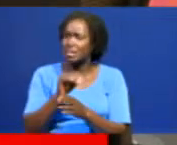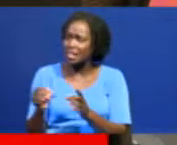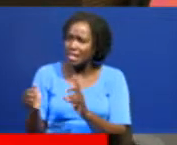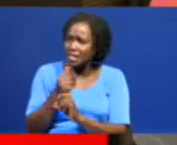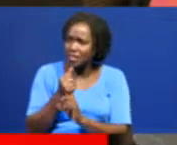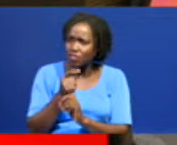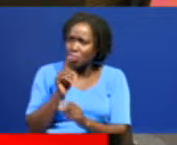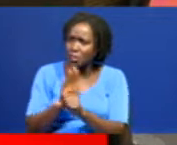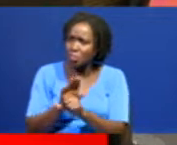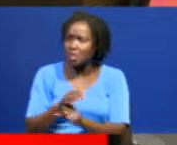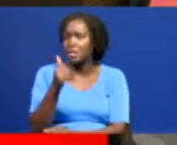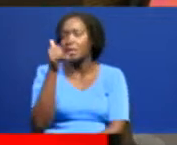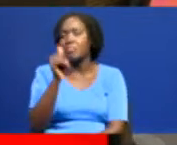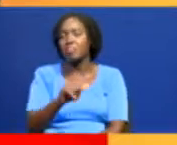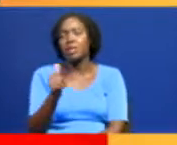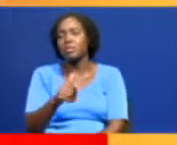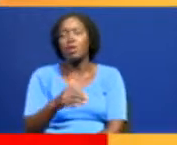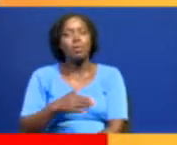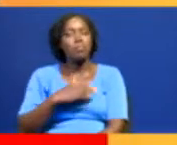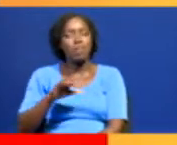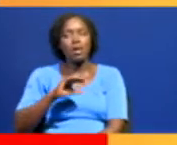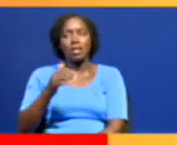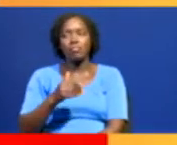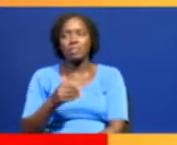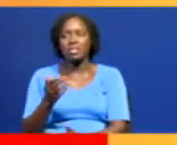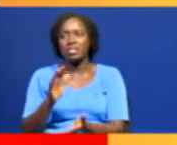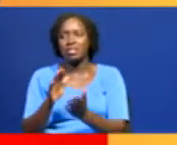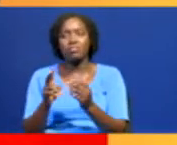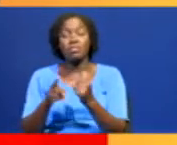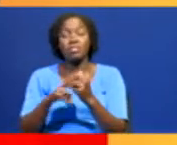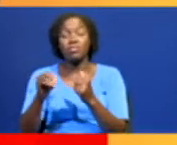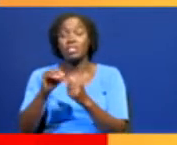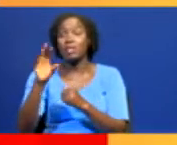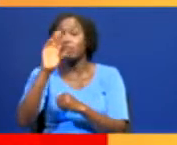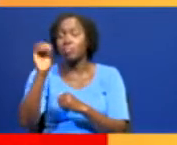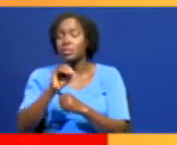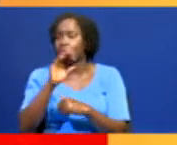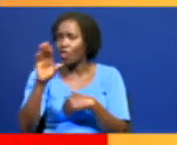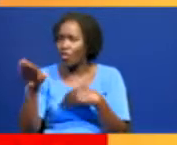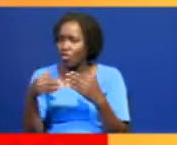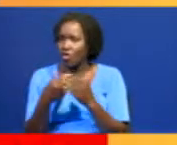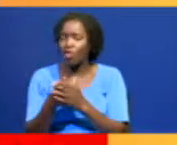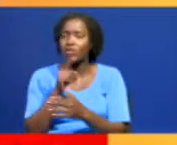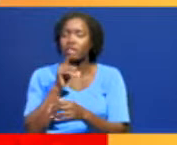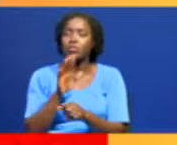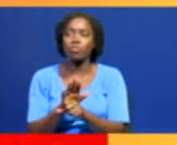asilimia. Serikali yangu naweza kusema imetoa kama 70% ya zile ambazo ziliweza